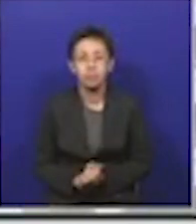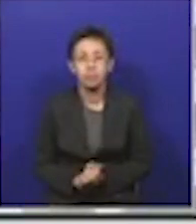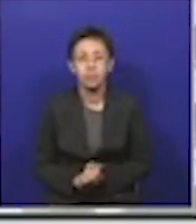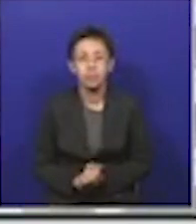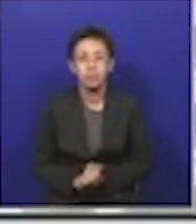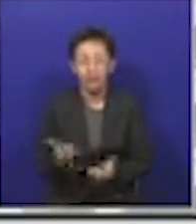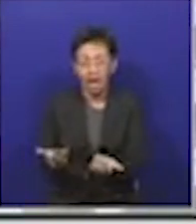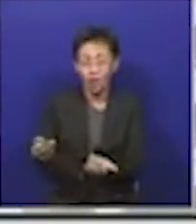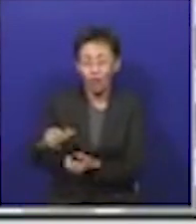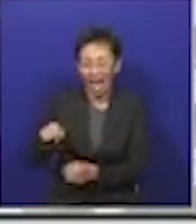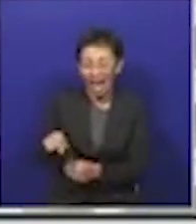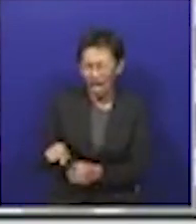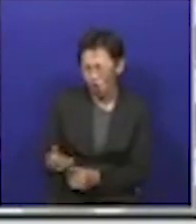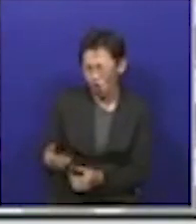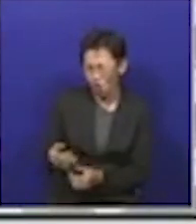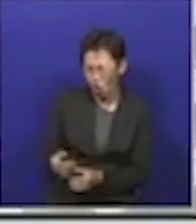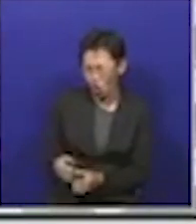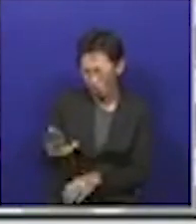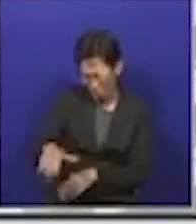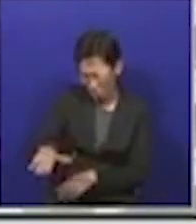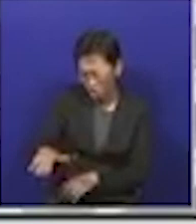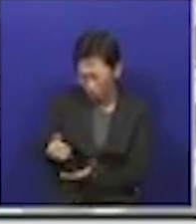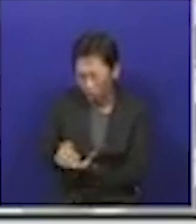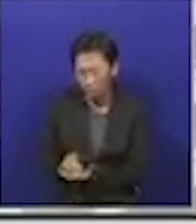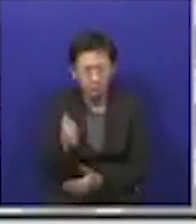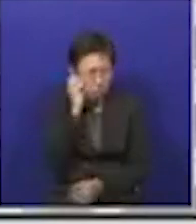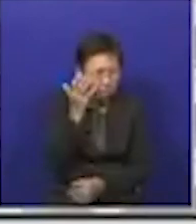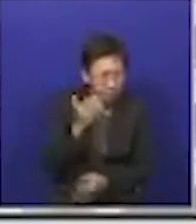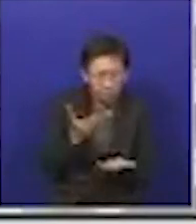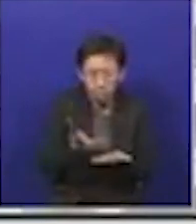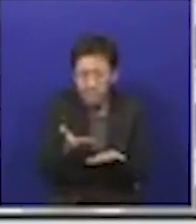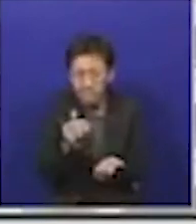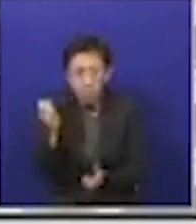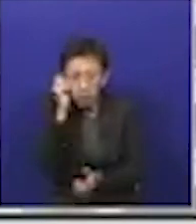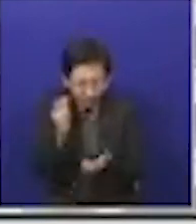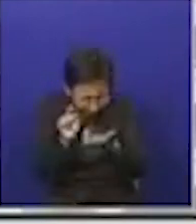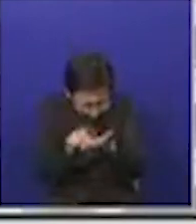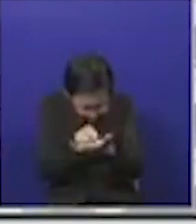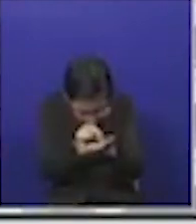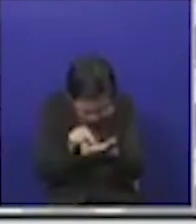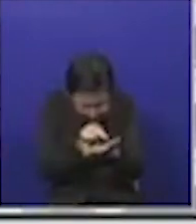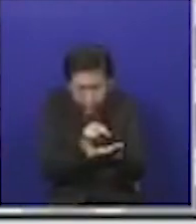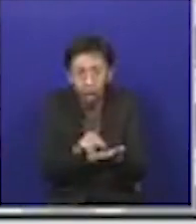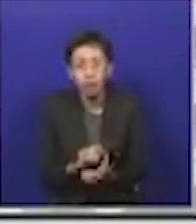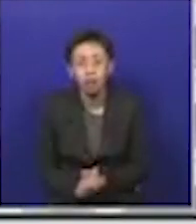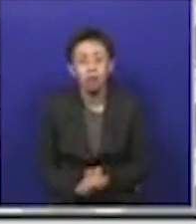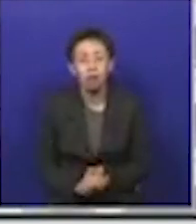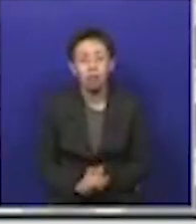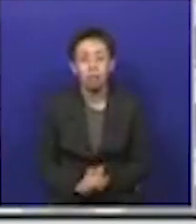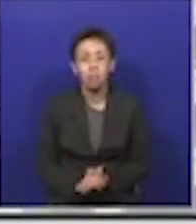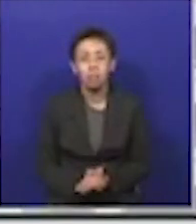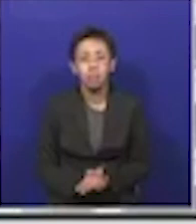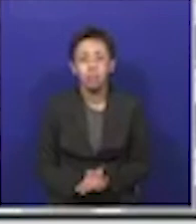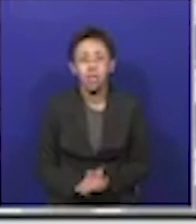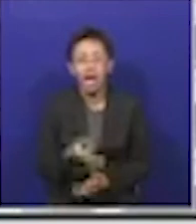ให้ลูกหลานเป็นคนลงให้ฮะไม่มีโทรศัพท์ไปหาซื้อโทรศัพท์ฮะที่สำคัญฮะบางคนไปเป็น